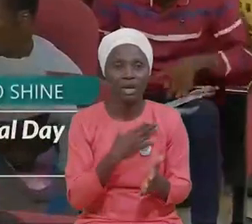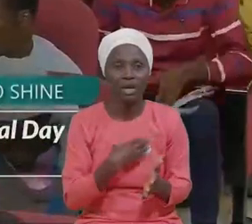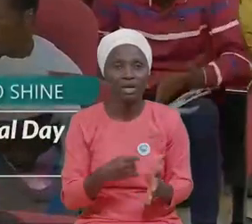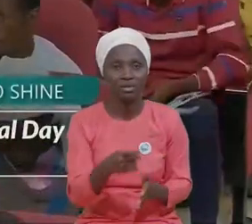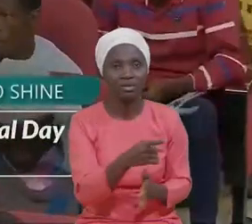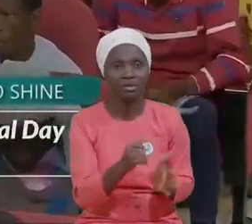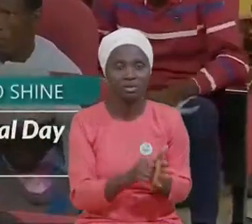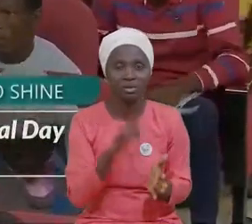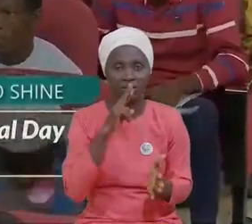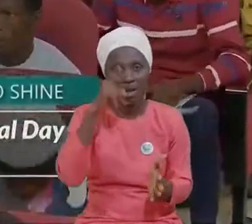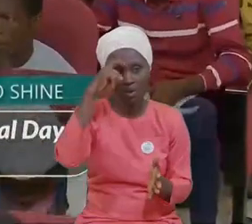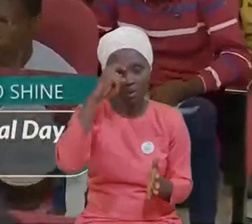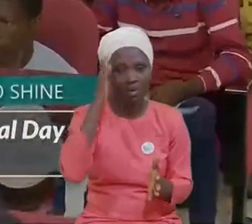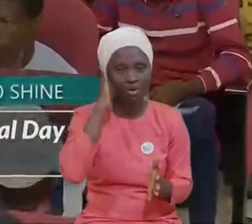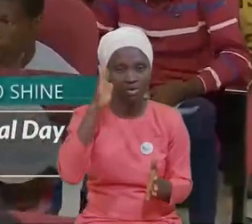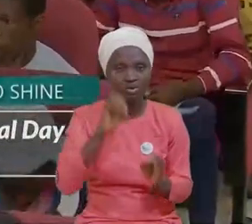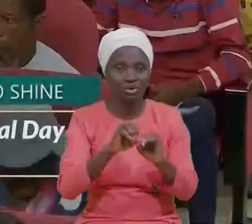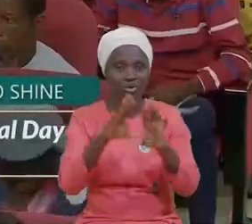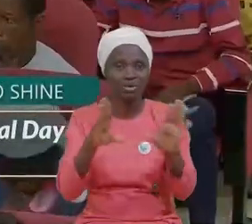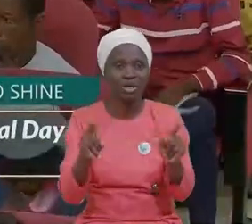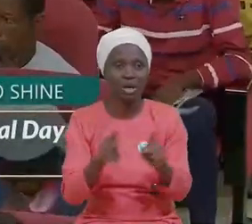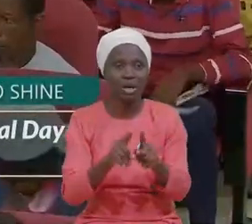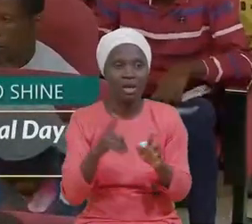Daniel 12, verset 3, dit